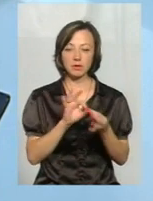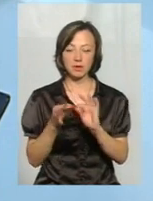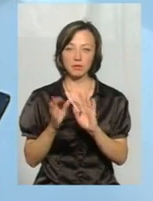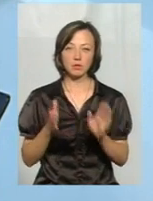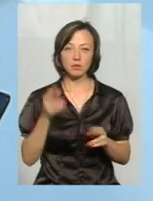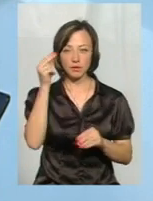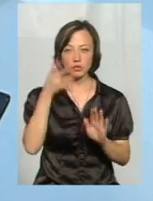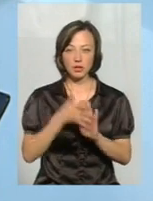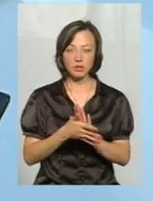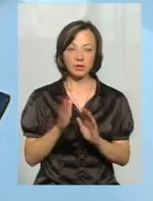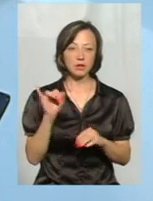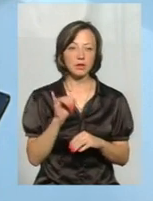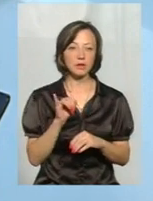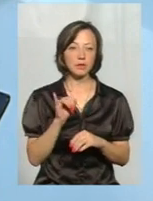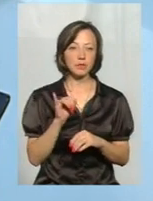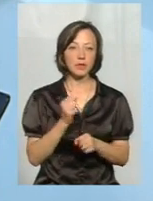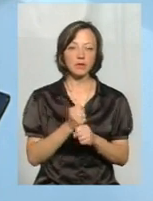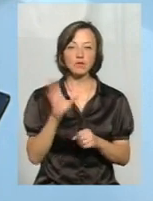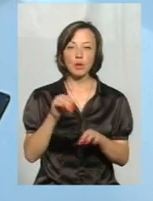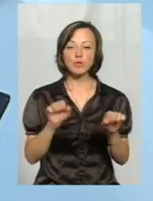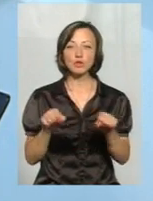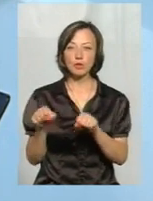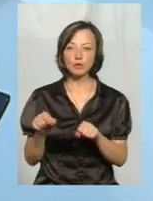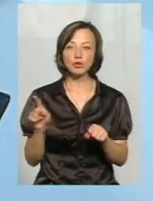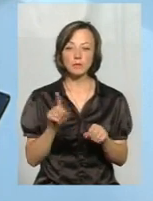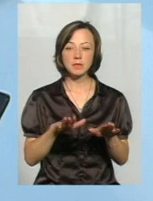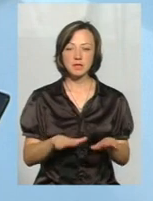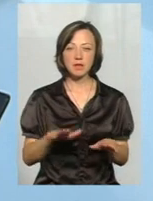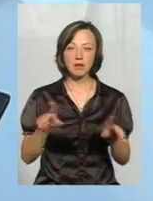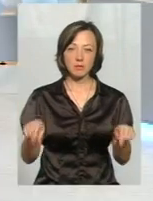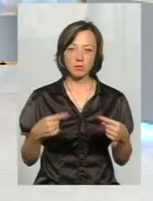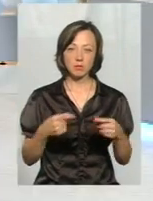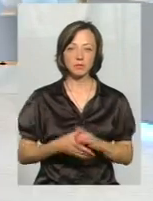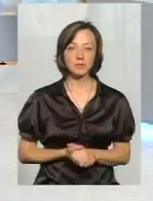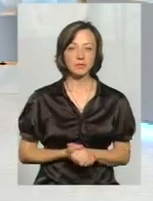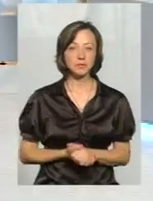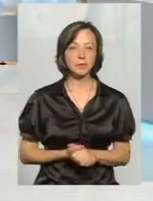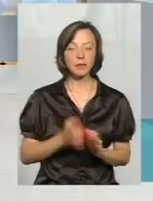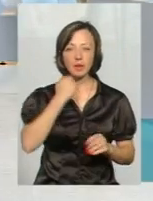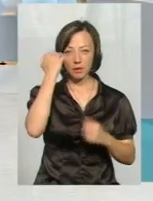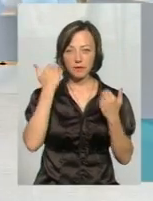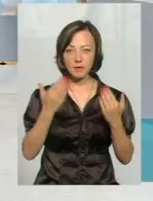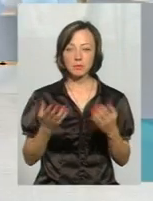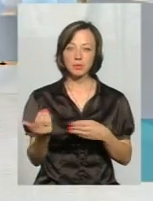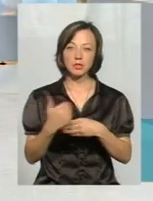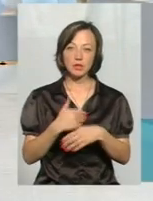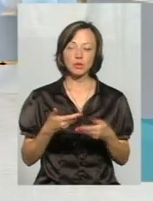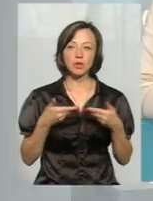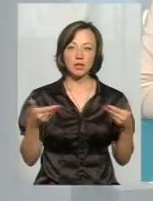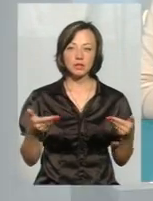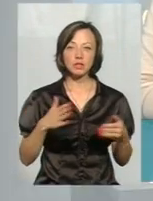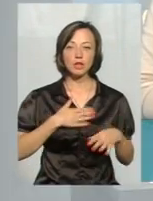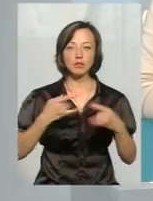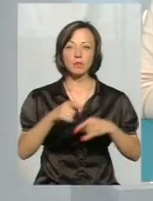будемо її вивчати і будемо робити все можливе, щоб ці місця ліквідовувати. Дякую, пане Віталій, за те, що сьогодні прийшли до нас.